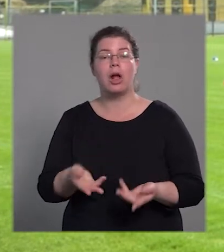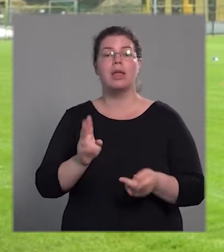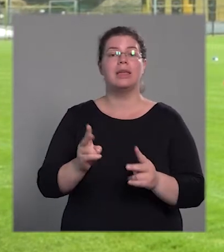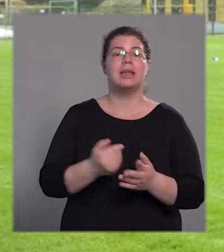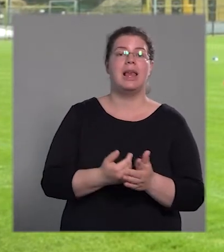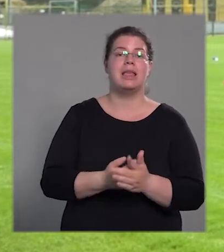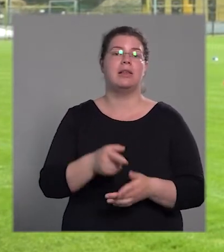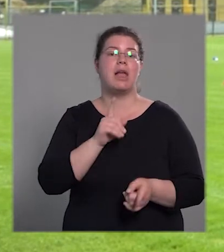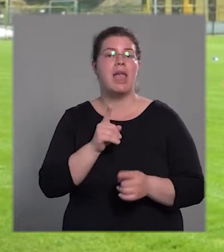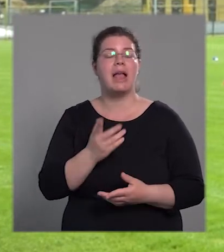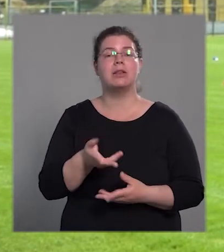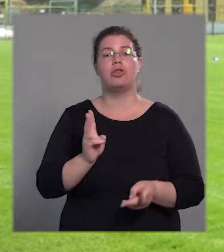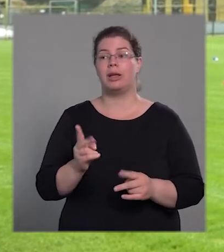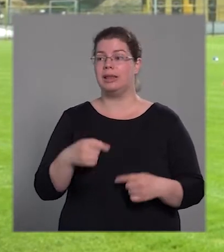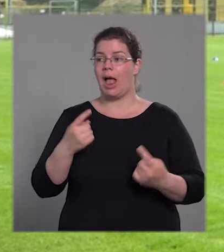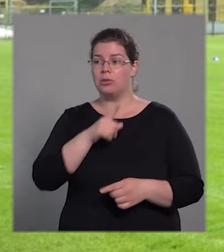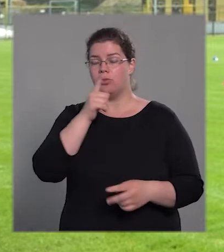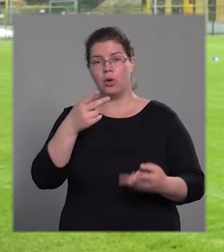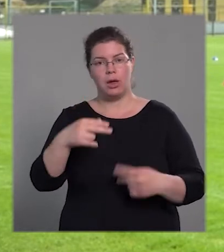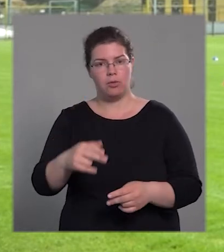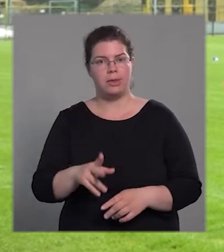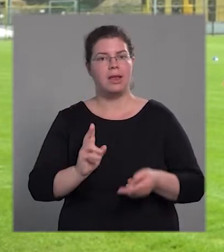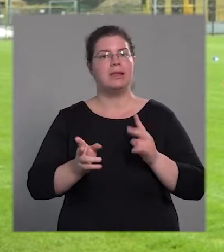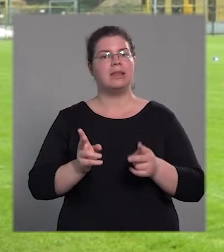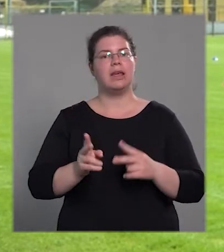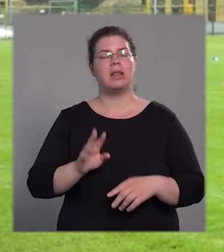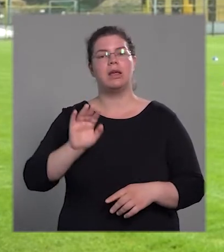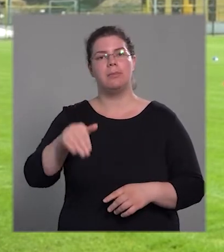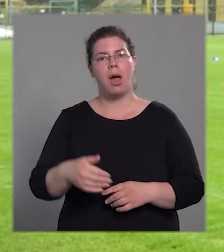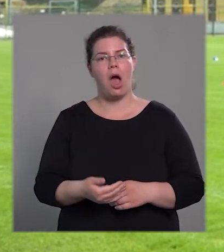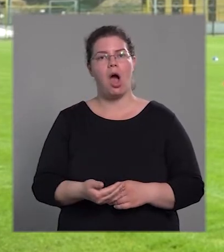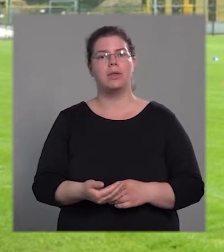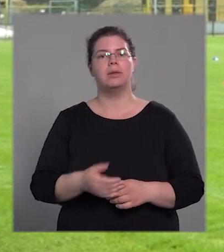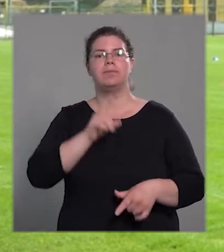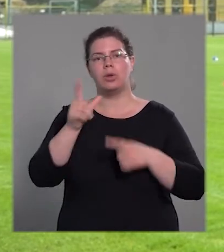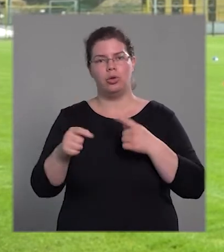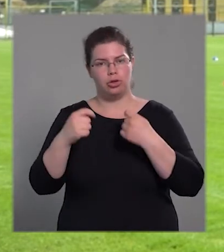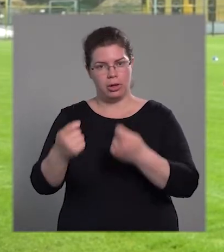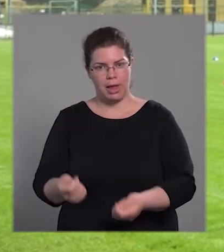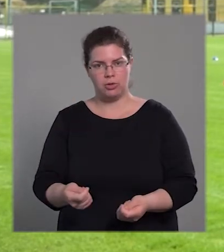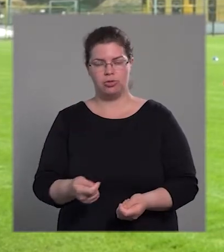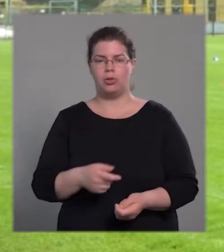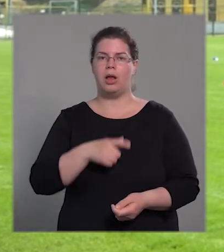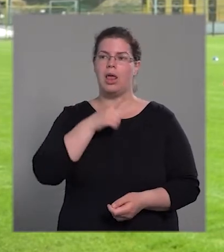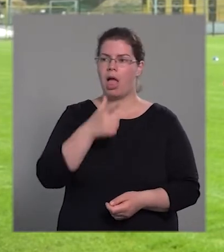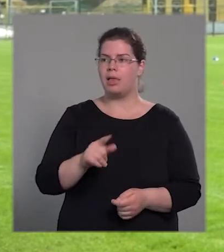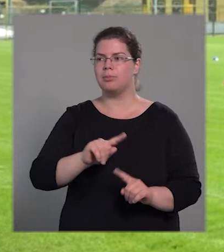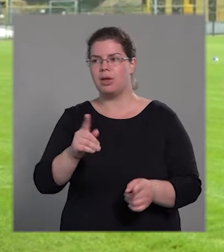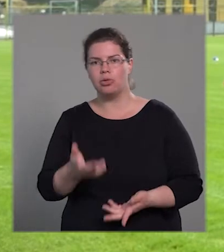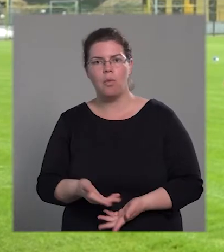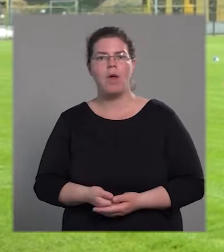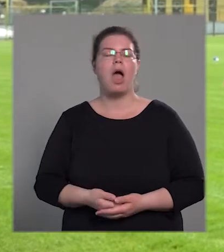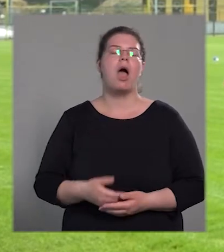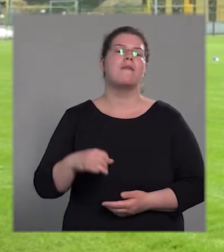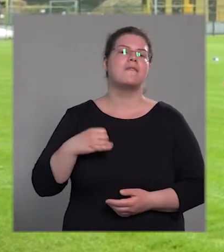az a játékos, aki nálunk fogja folytatni, ki az, aki majd kölcsönadásra kerül máshova, mely fiatalok, a